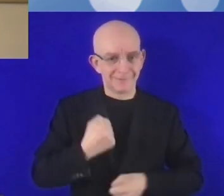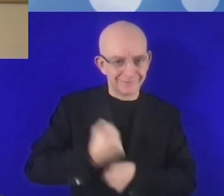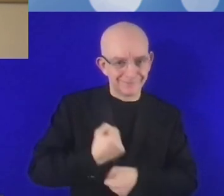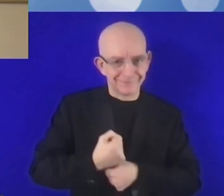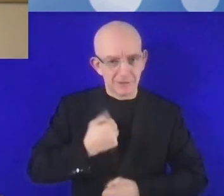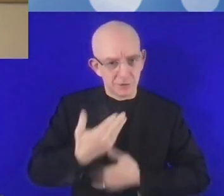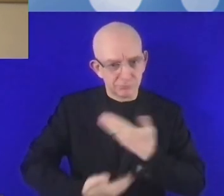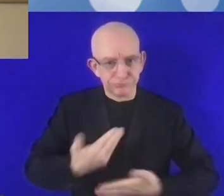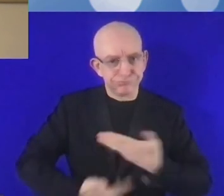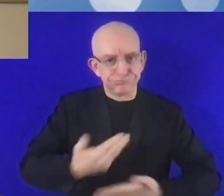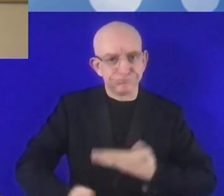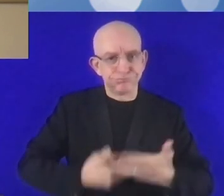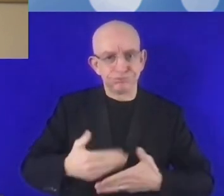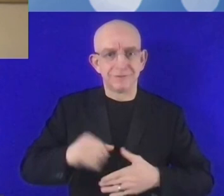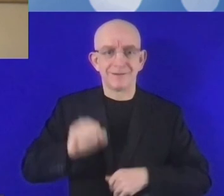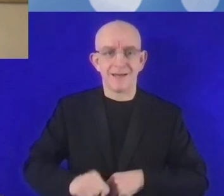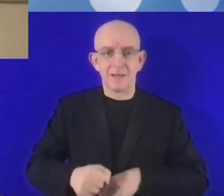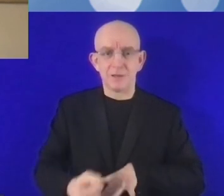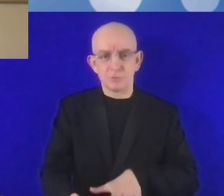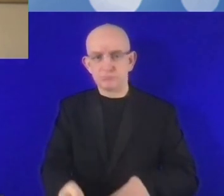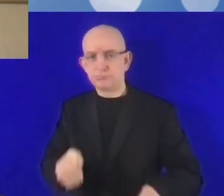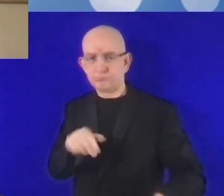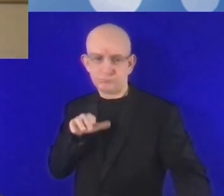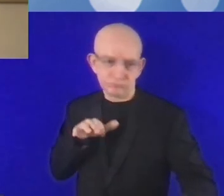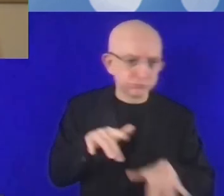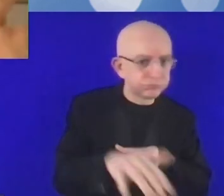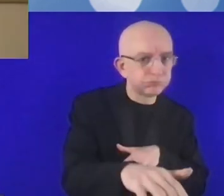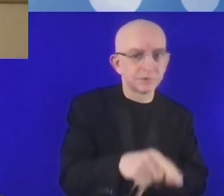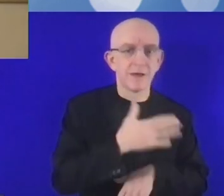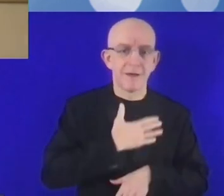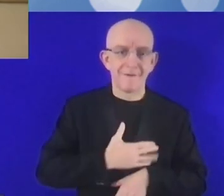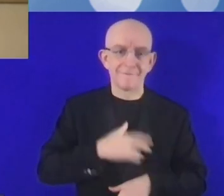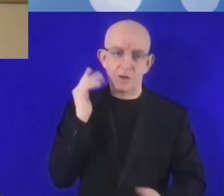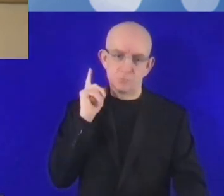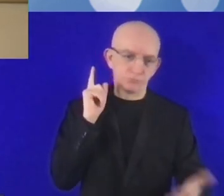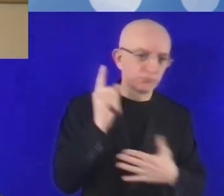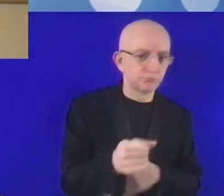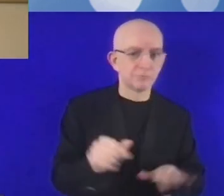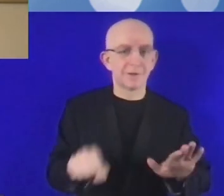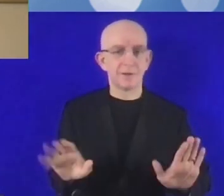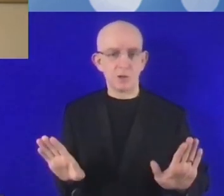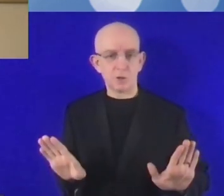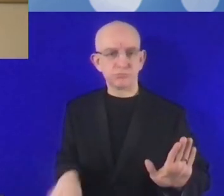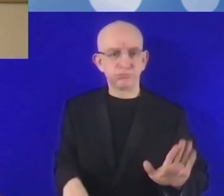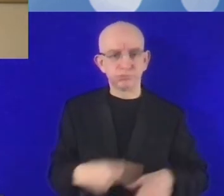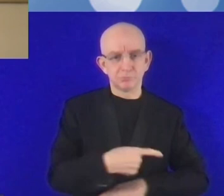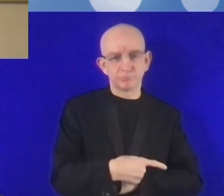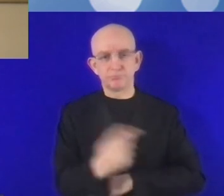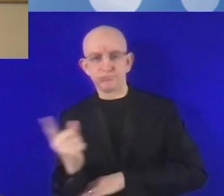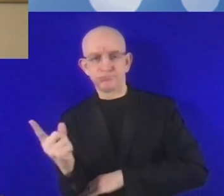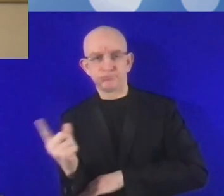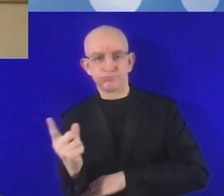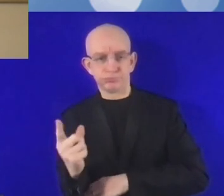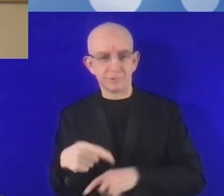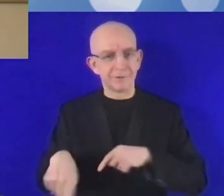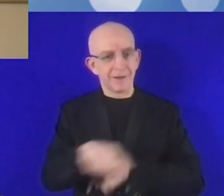提出的目标，我们想加快这个过程。我们想和所有的各个方面的政府机构、